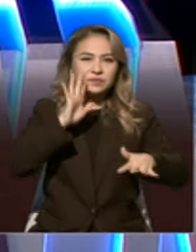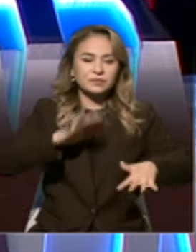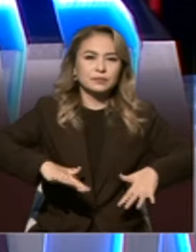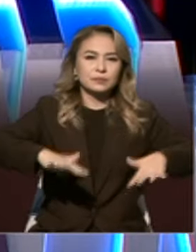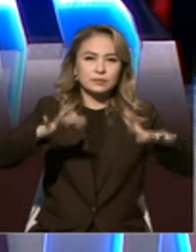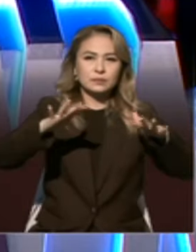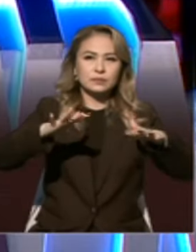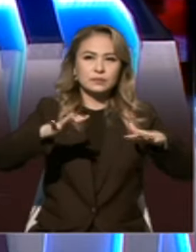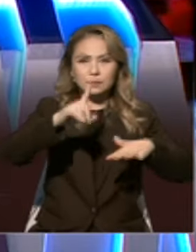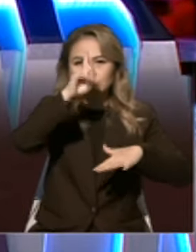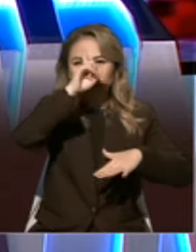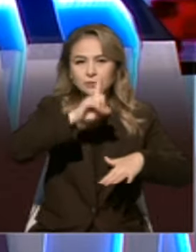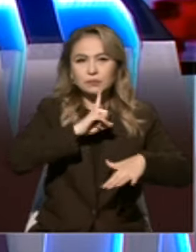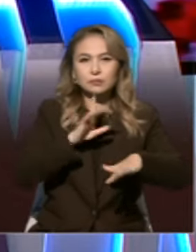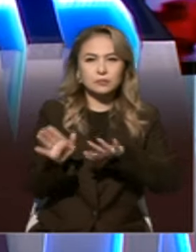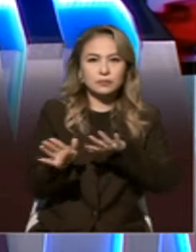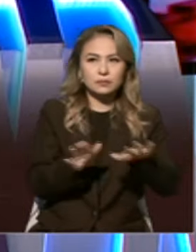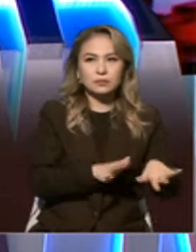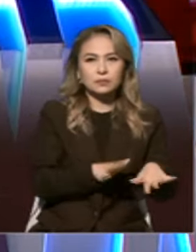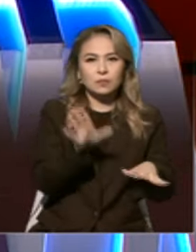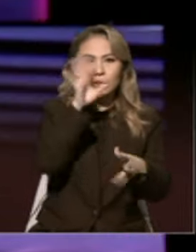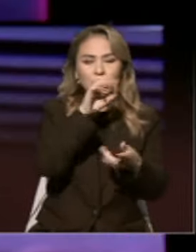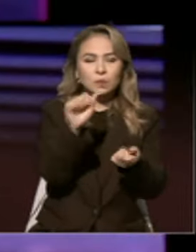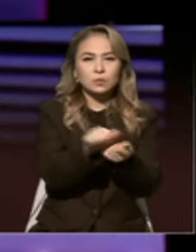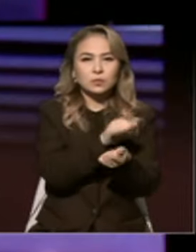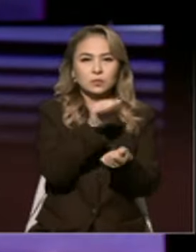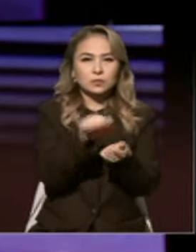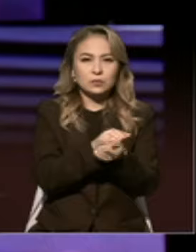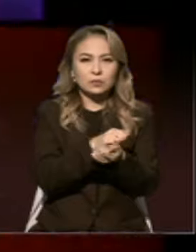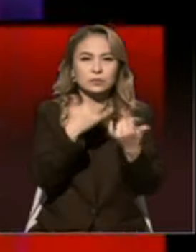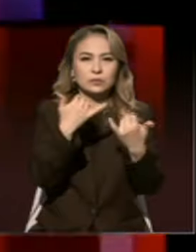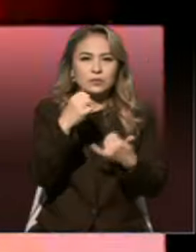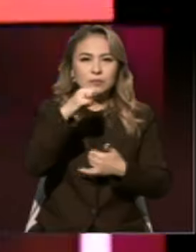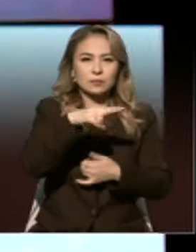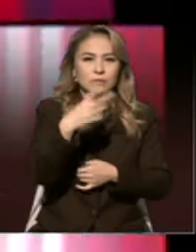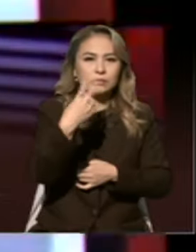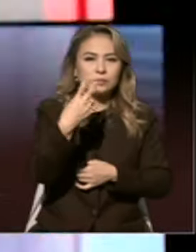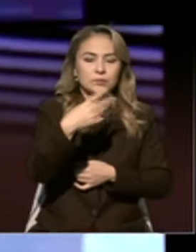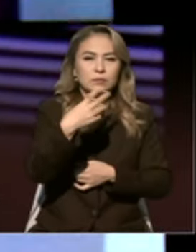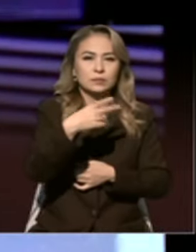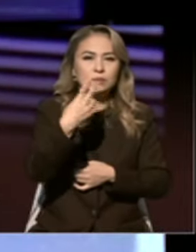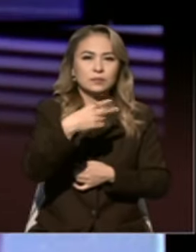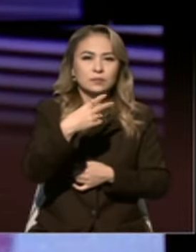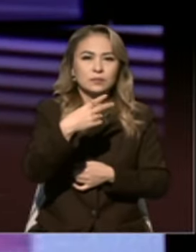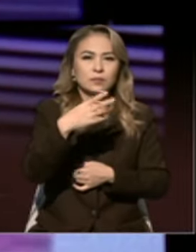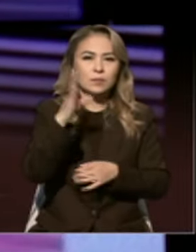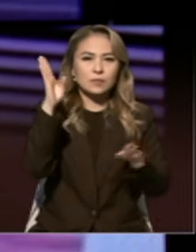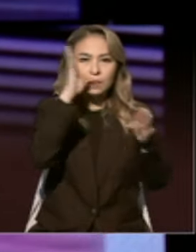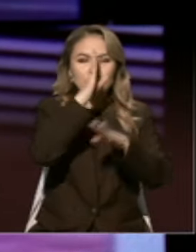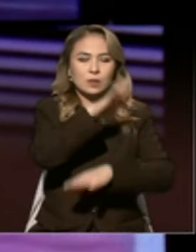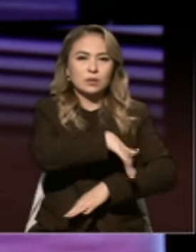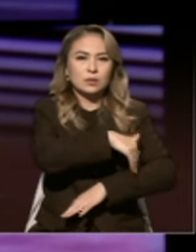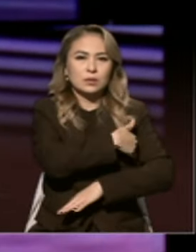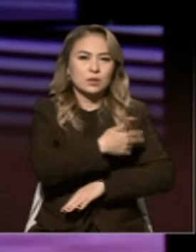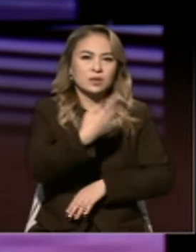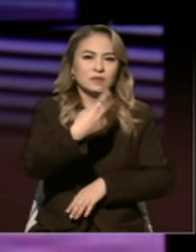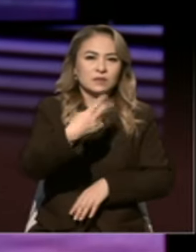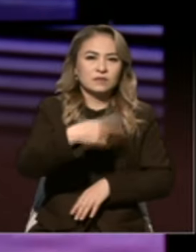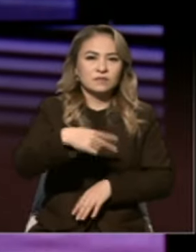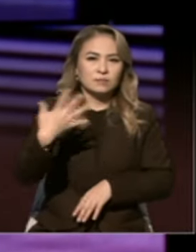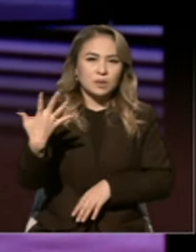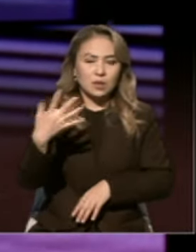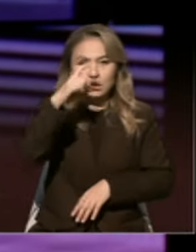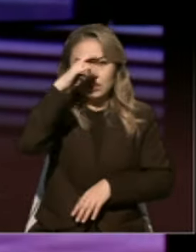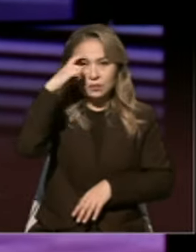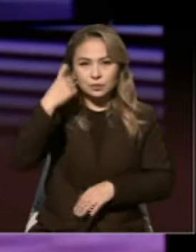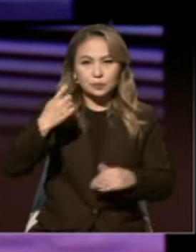жатқанменен бір айдан кейін шөл болуы мүмкін. Қарасаңыз, қазір сәуірдің 20-сы, қазірдің өзінде ауаның температурасы 20-25 градусқа